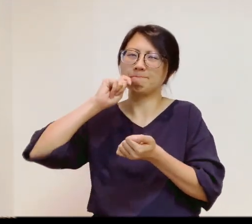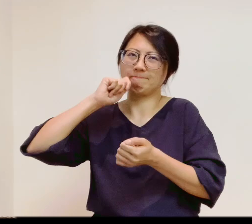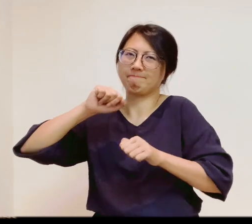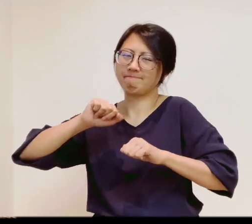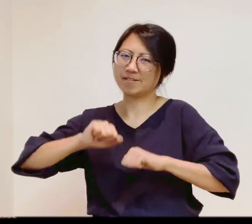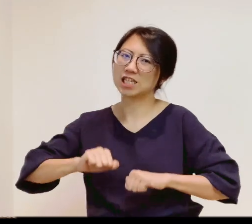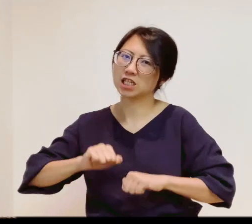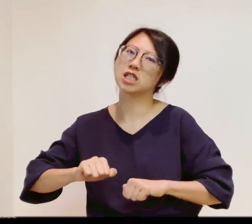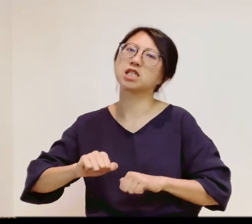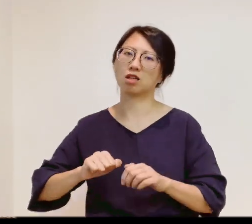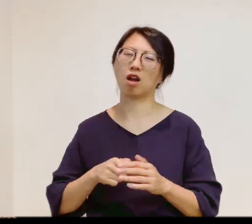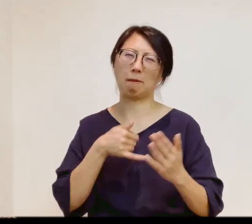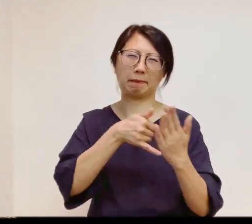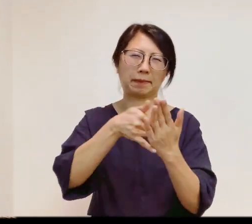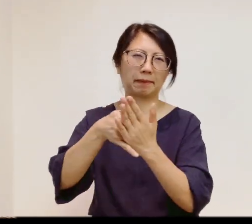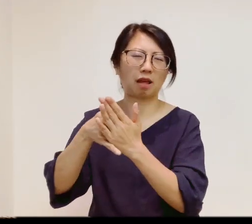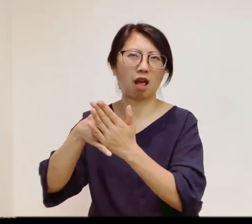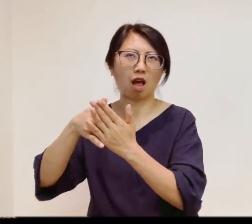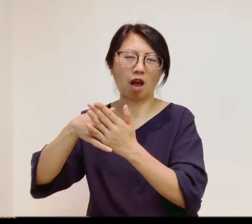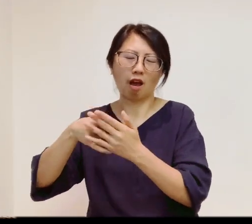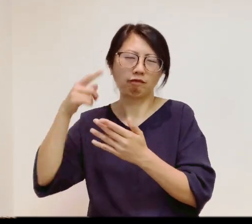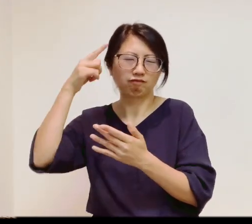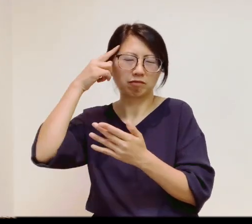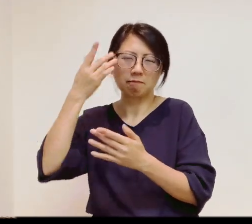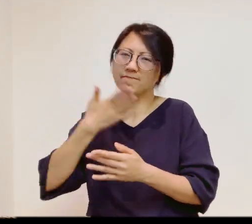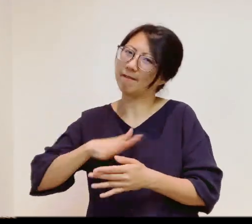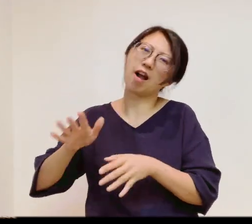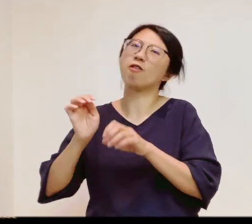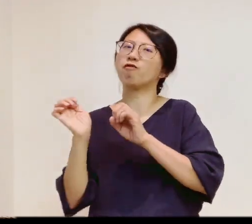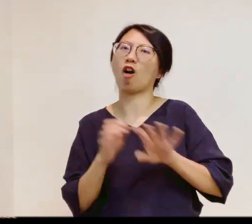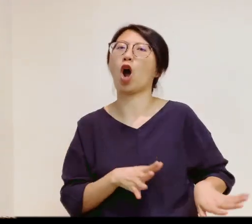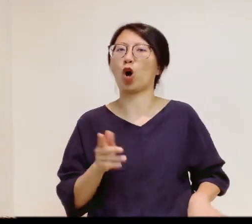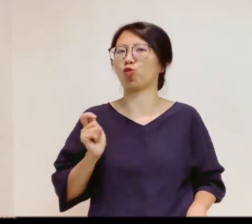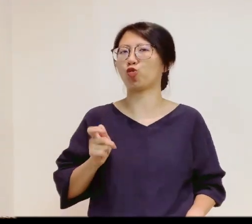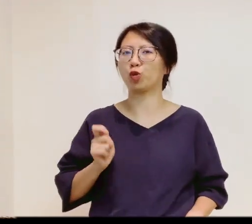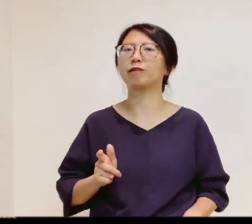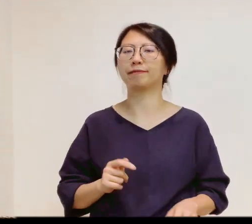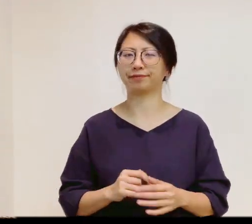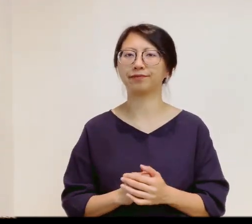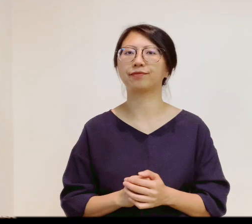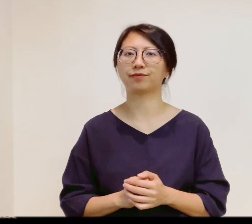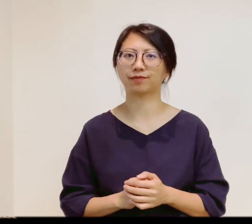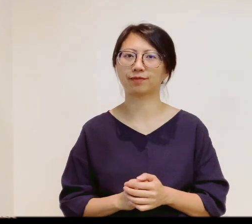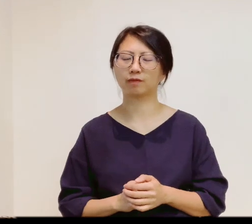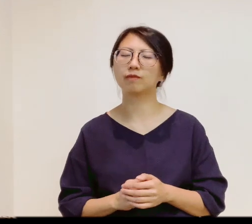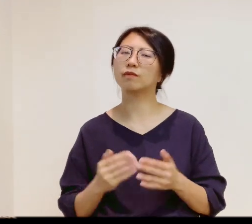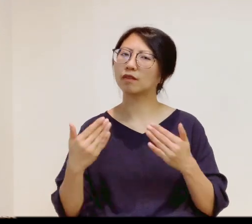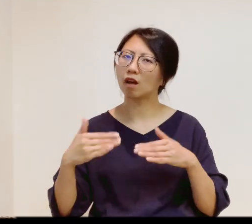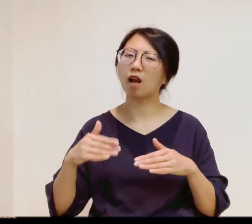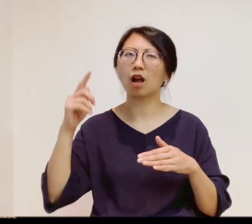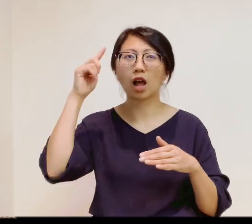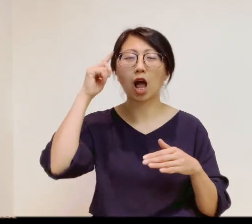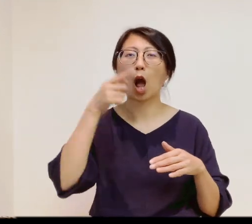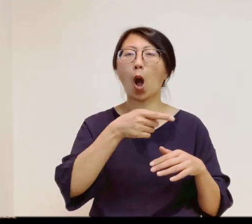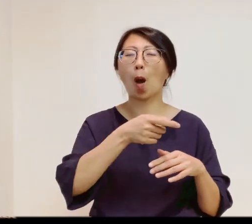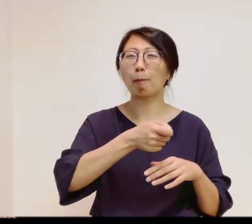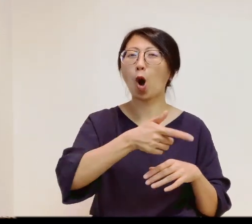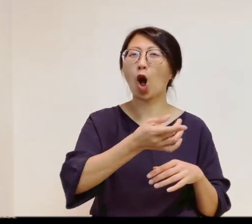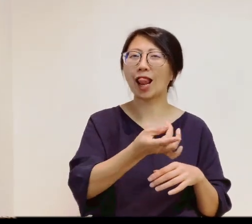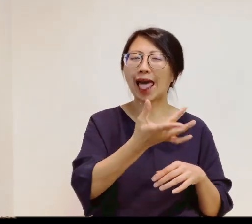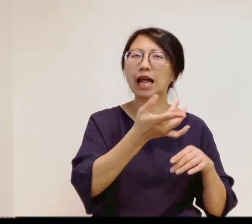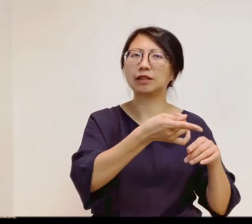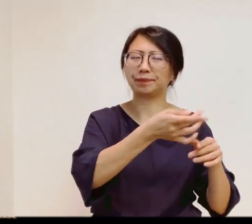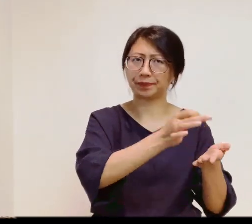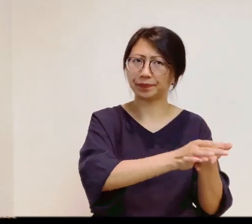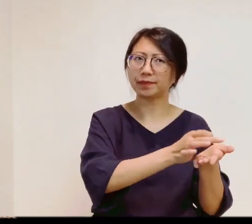境裏邊咧係冇放棄嘅。嗱，講多少少喺呢個波蘭嘅奧斯威辛嘅呢個集中營，呢個集中營死咗幾